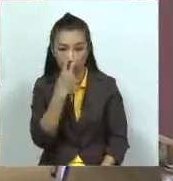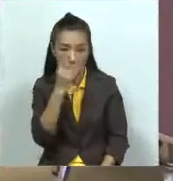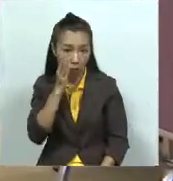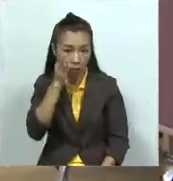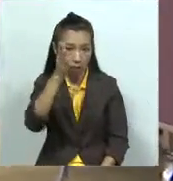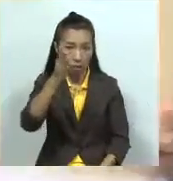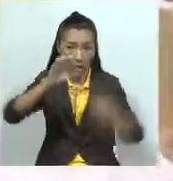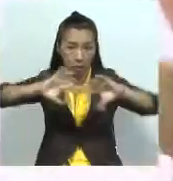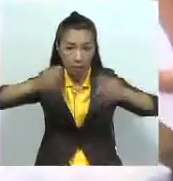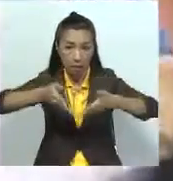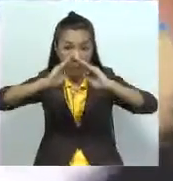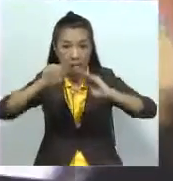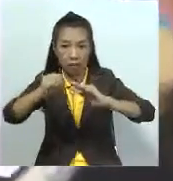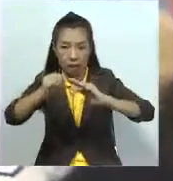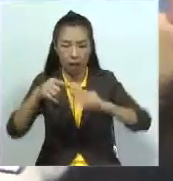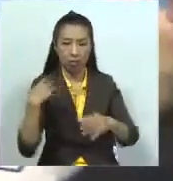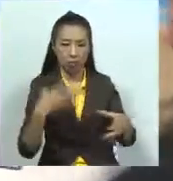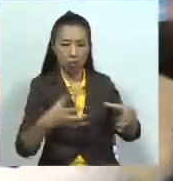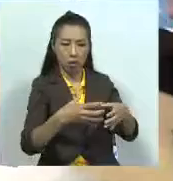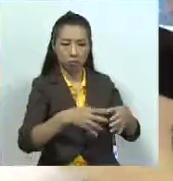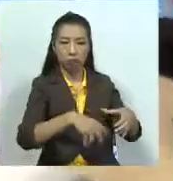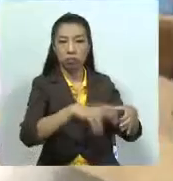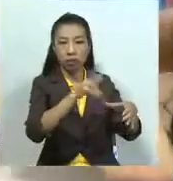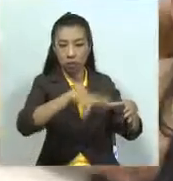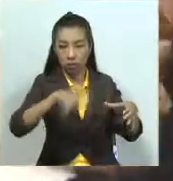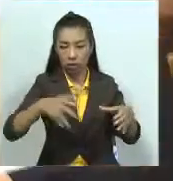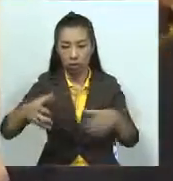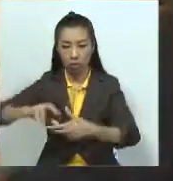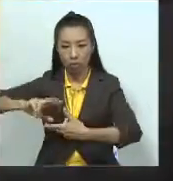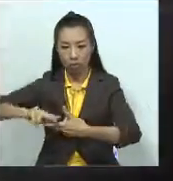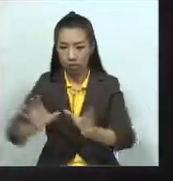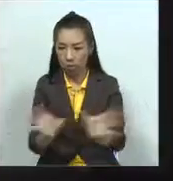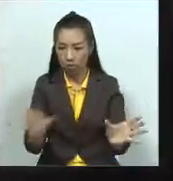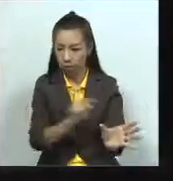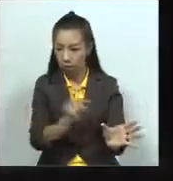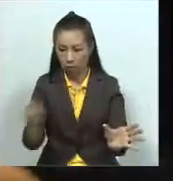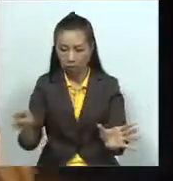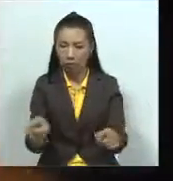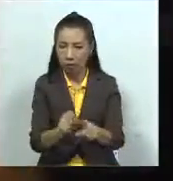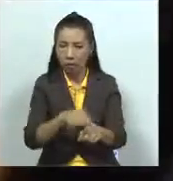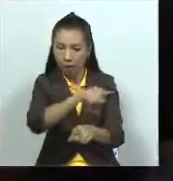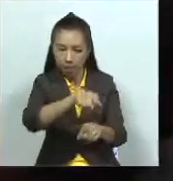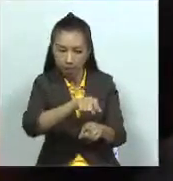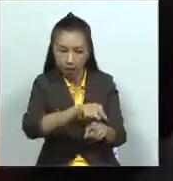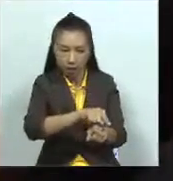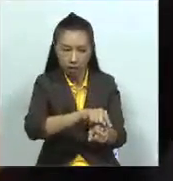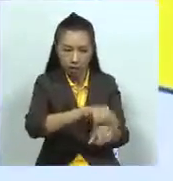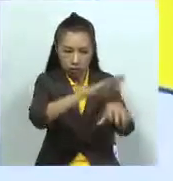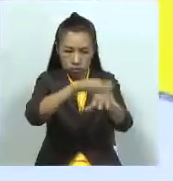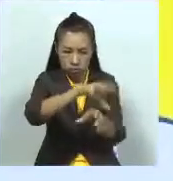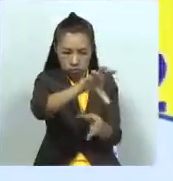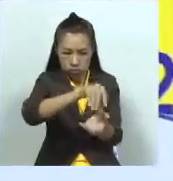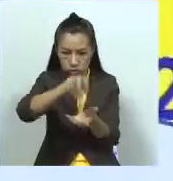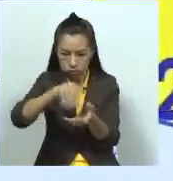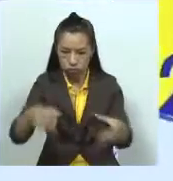ฐบาลซึ่งมี2ขั้วอย่างขั้วพรรคเพื่อไทยและขั้วพรรคพลังประชารัฐที่จะรวบรวมเสียงเพื่อเป็นแกนนำในการจัดตั้งรัฐบาลนะคะโด